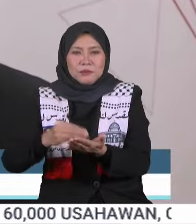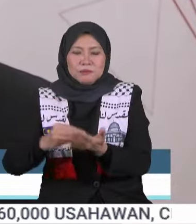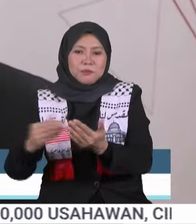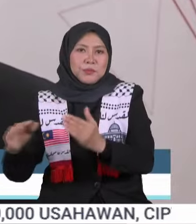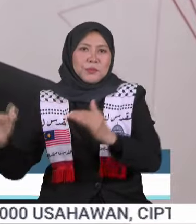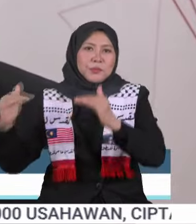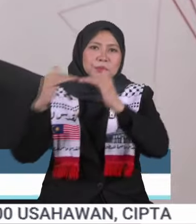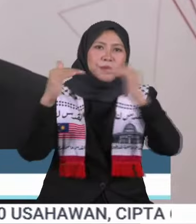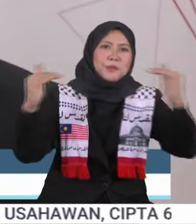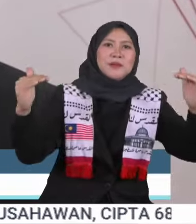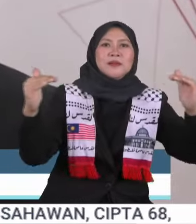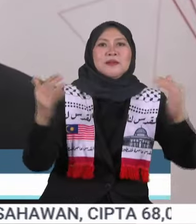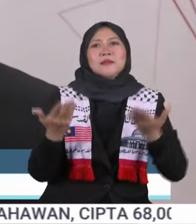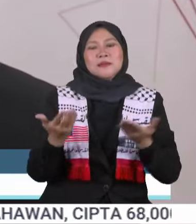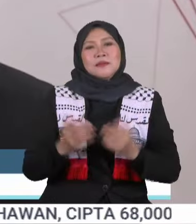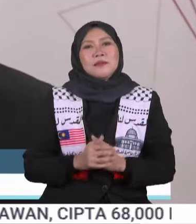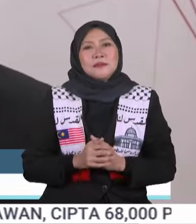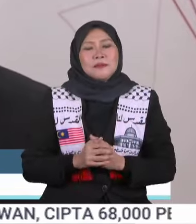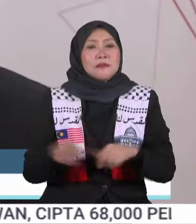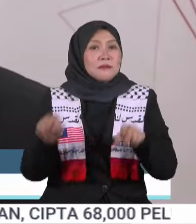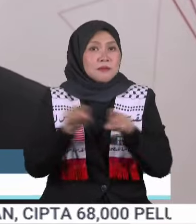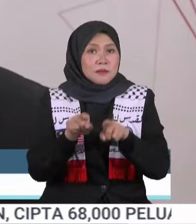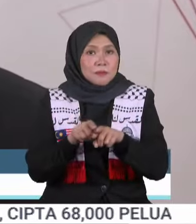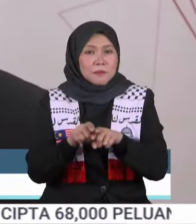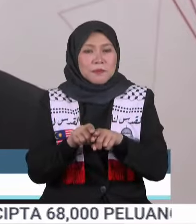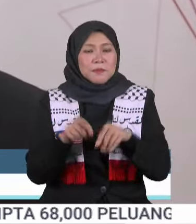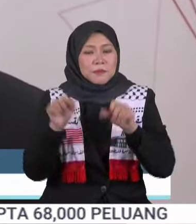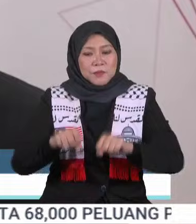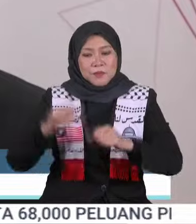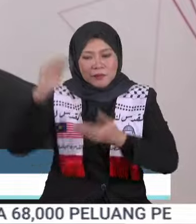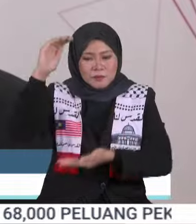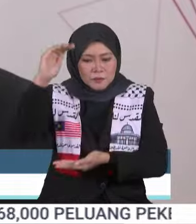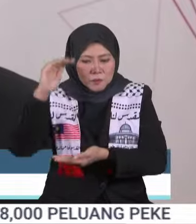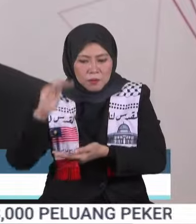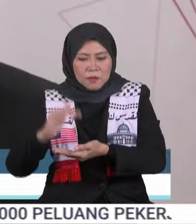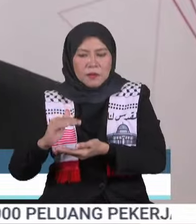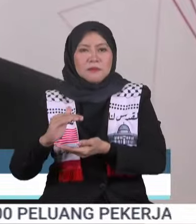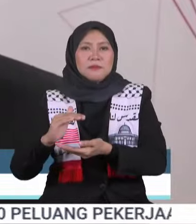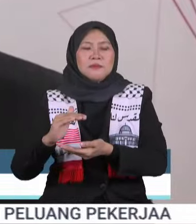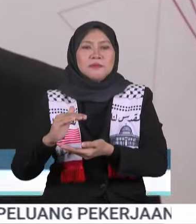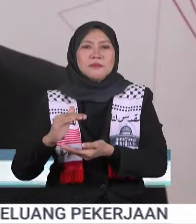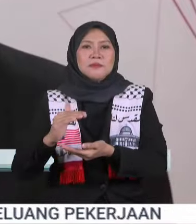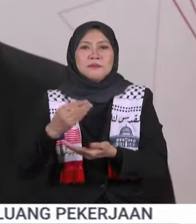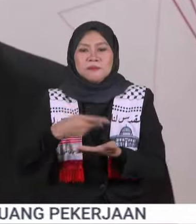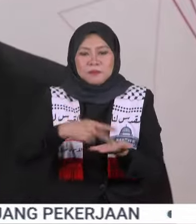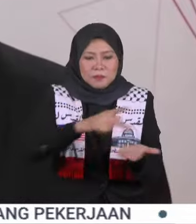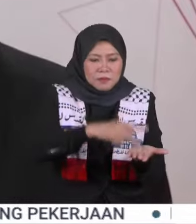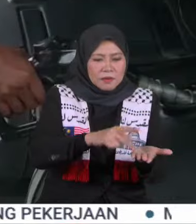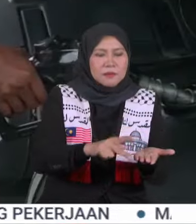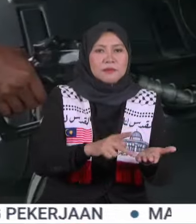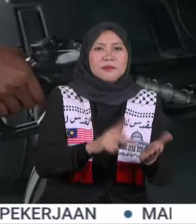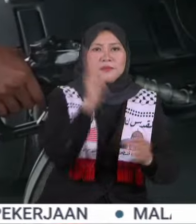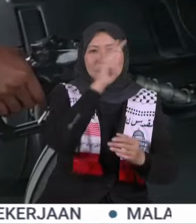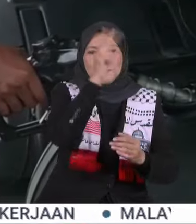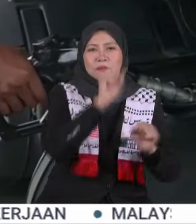saksama. Dan pada masa yang sama juga, ia juga turut mengurangkan defisit belanjawan kerajaan.